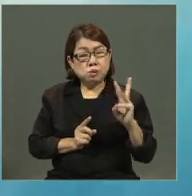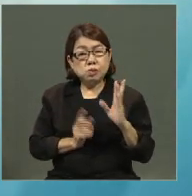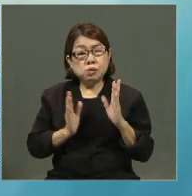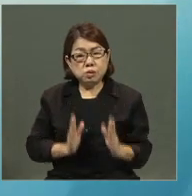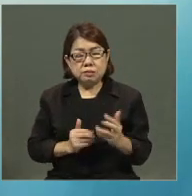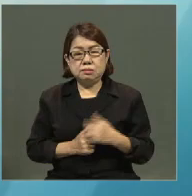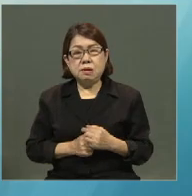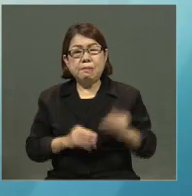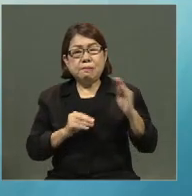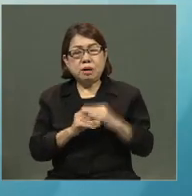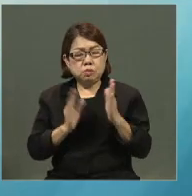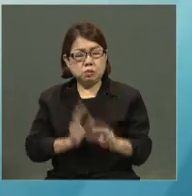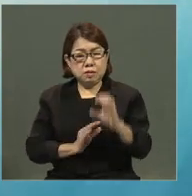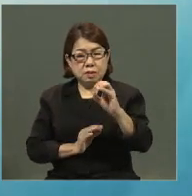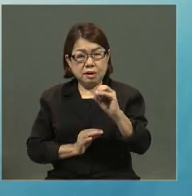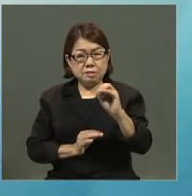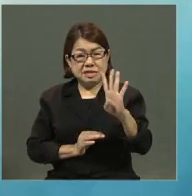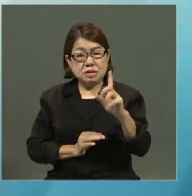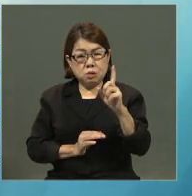นะครับมีเพิ่มขึ้นมาอีก 94